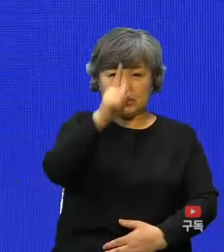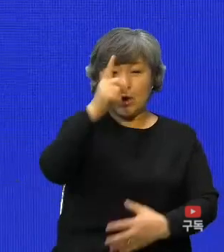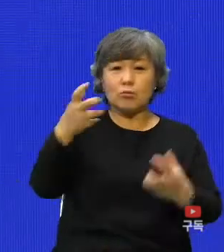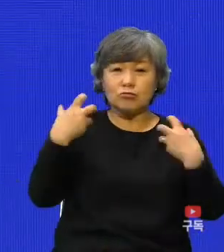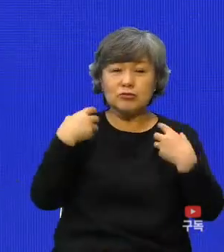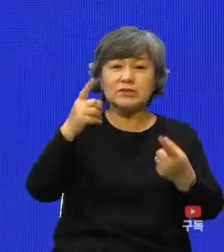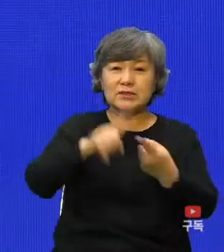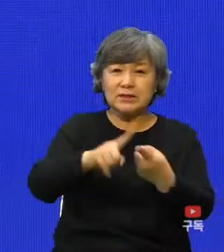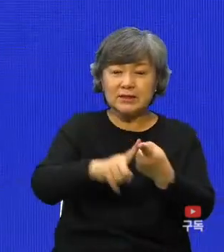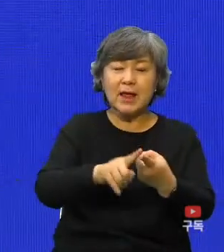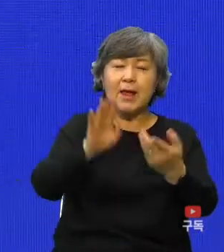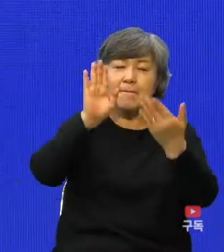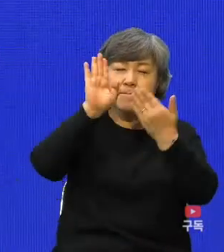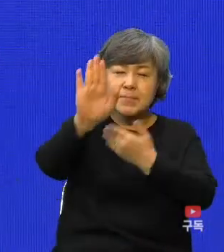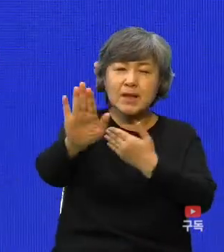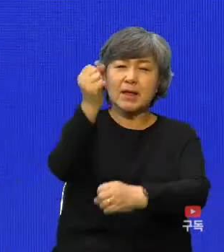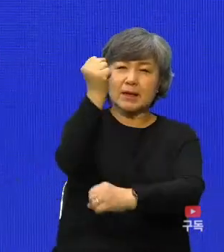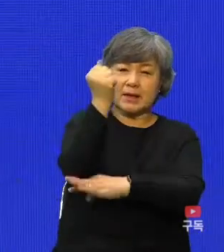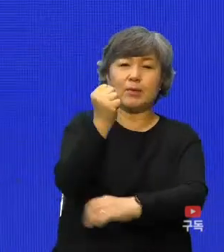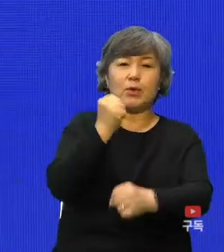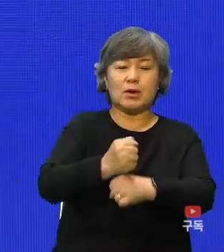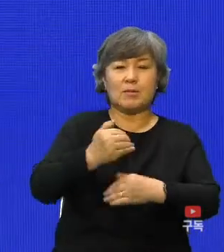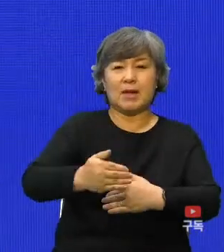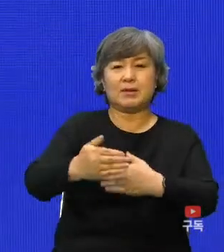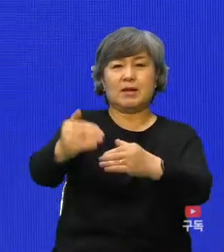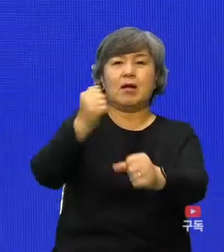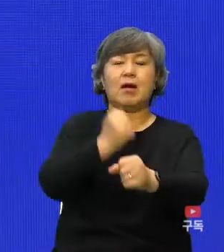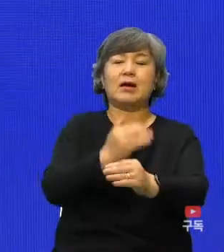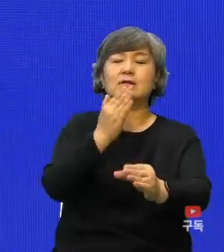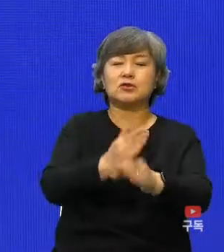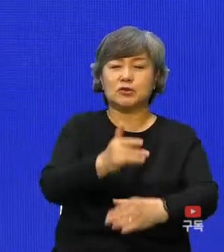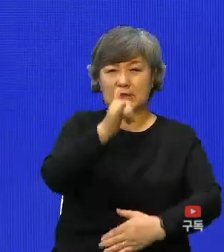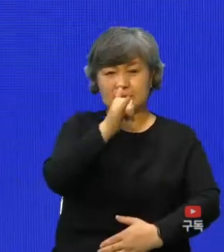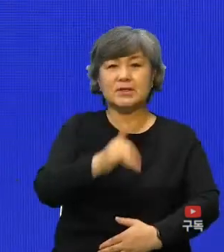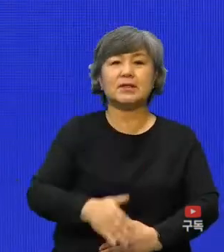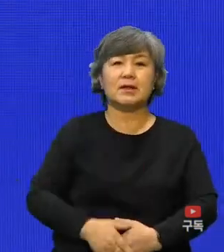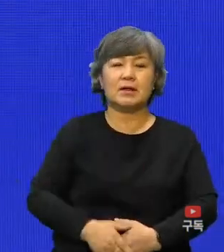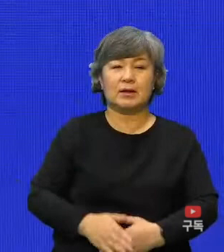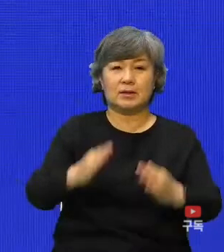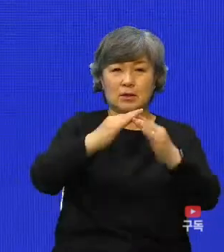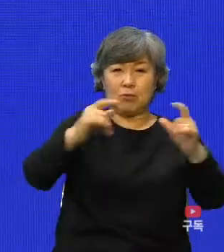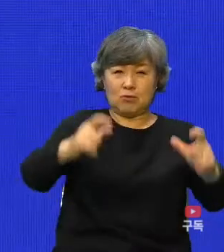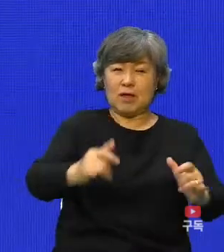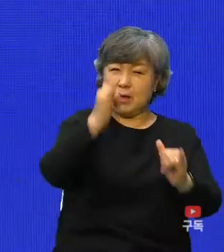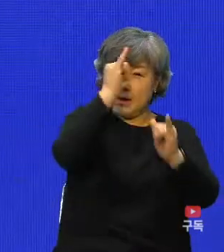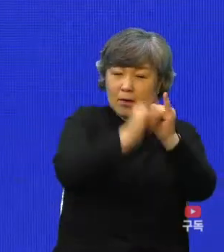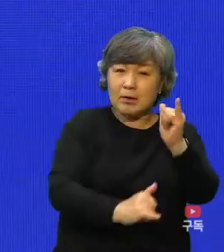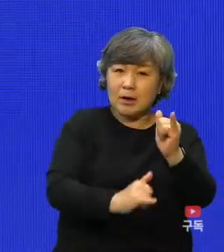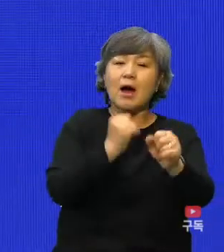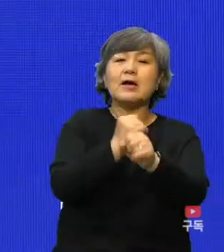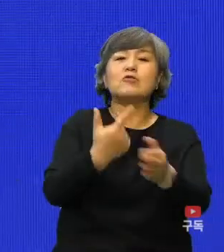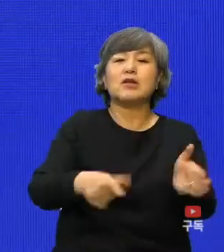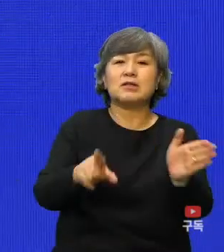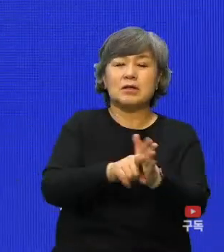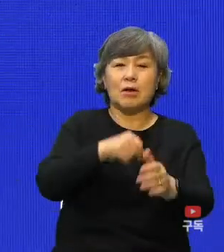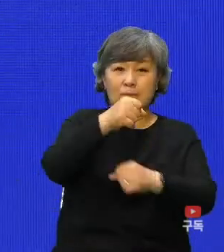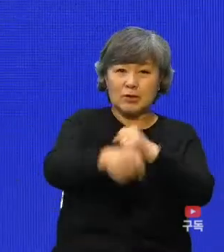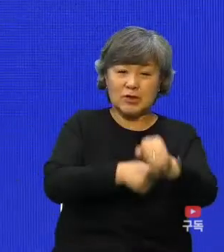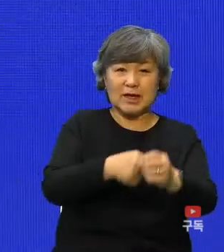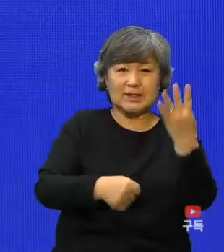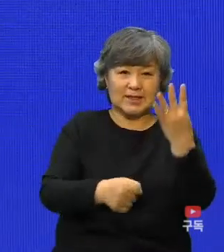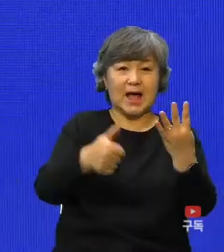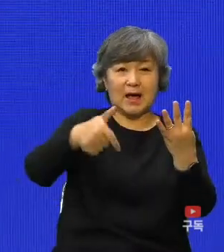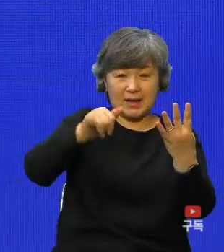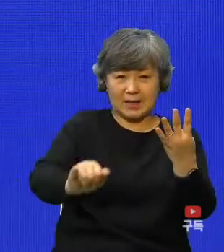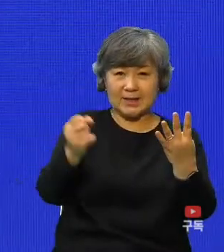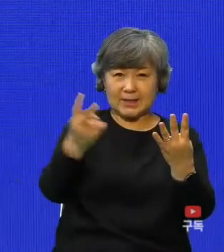대한민국 미래 산업을 견인하는 토대를 만들어 나가고 있습니다. 전북의 역사적 도약을 위해 민주당은 제4기 민주정부의